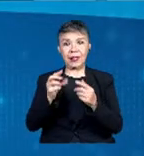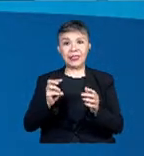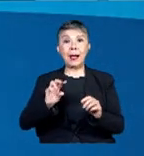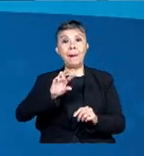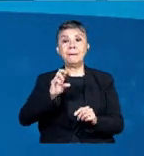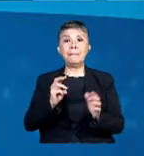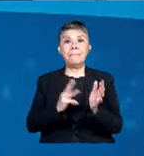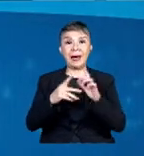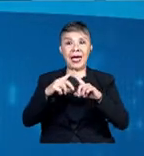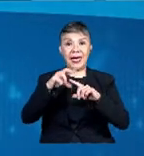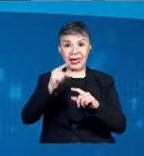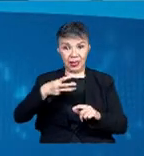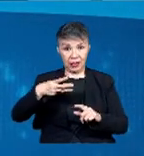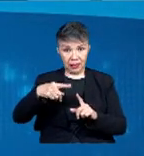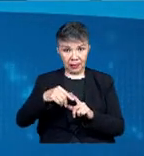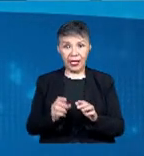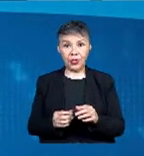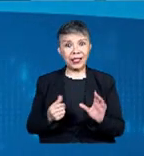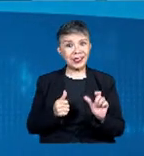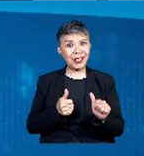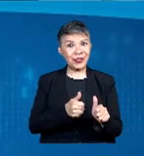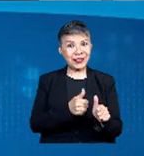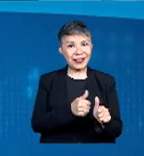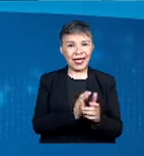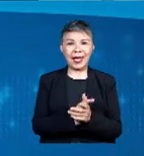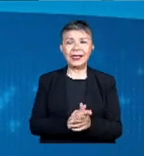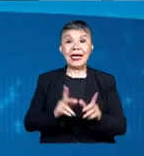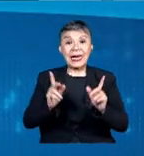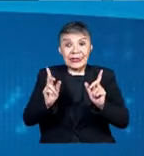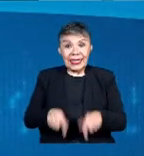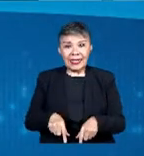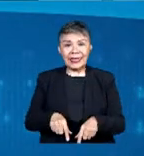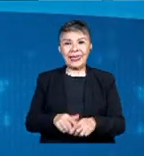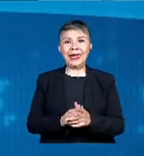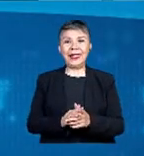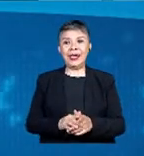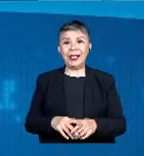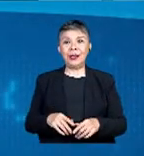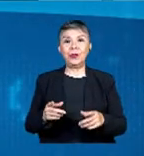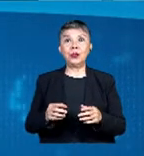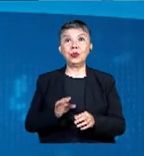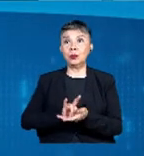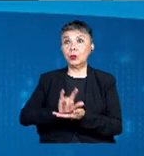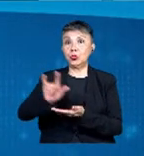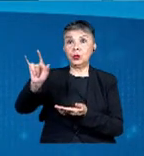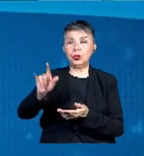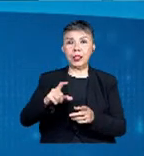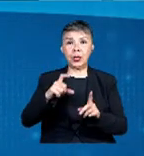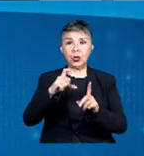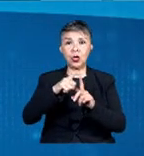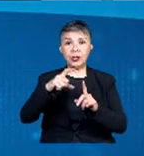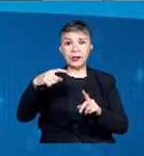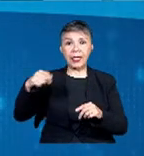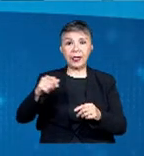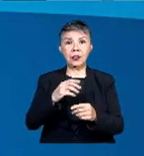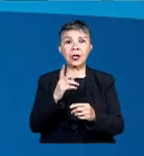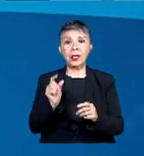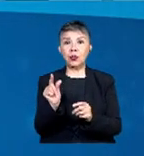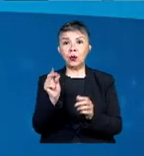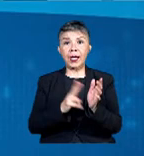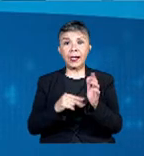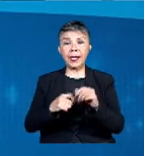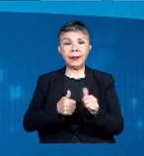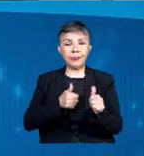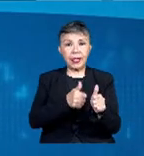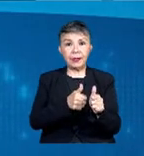Maret. Jadi itu, dan bahkan pada saat berangkat ke Paralimpiade Tokyo itu ada beberapa dosen dari UNS